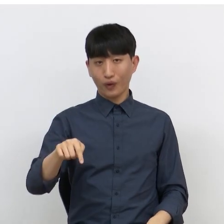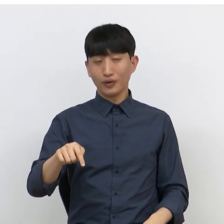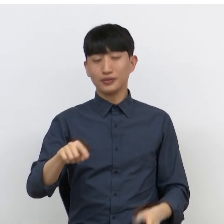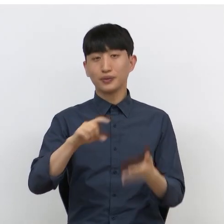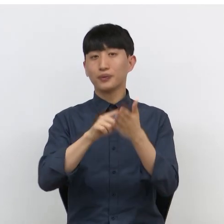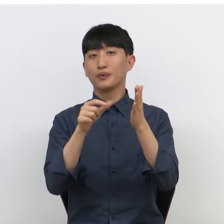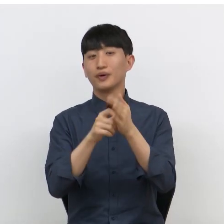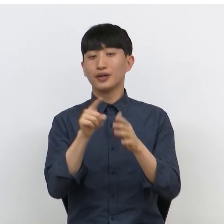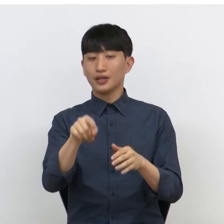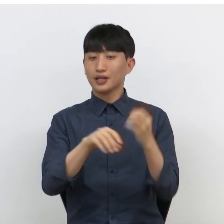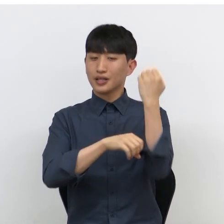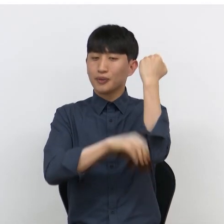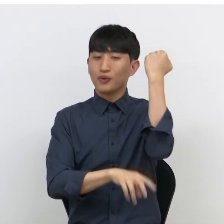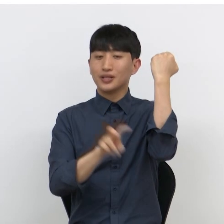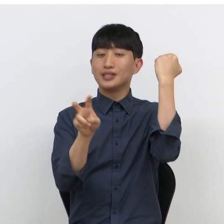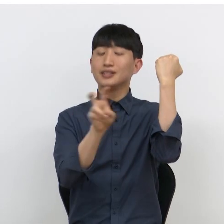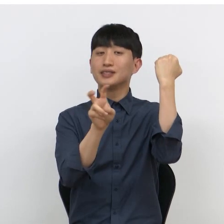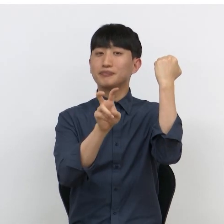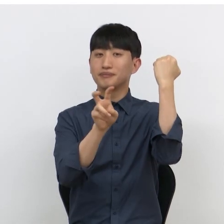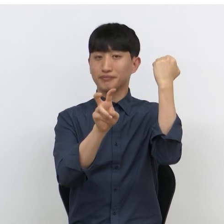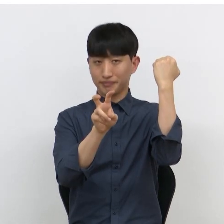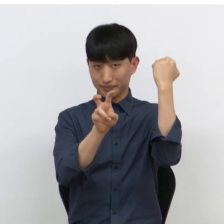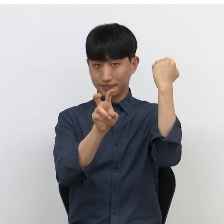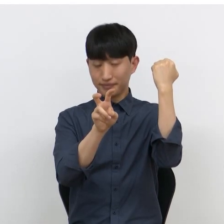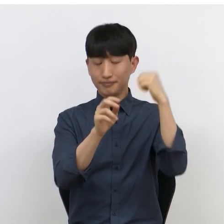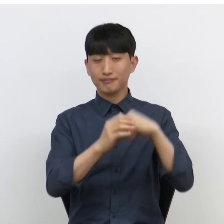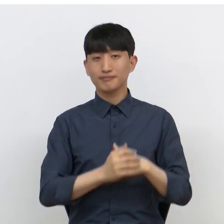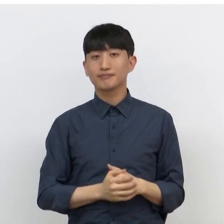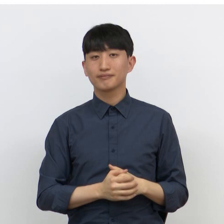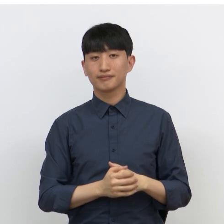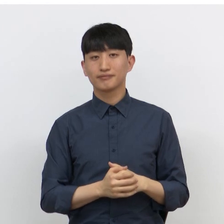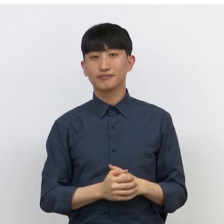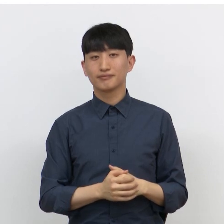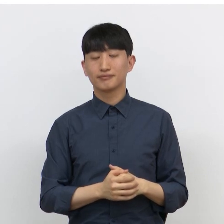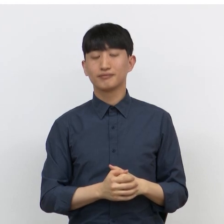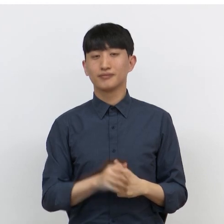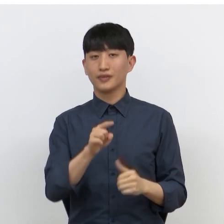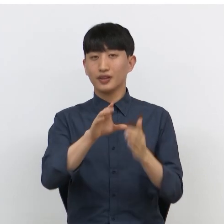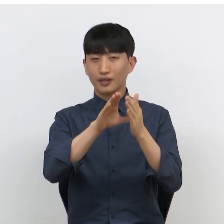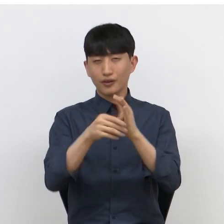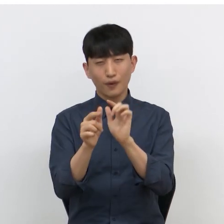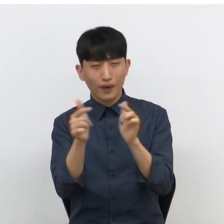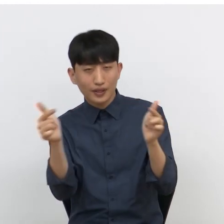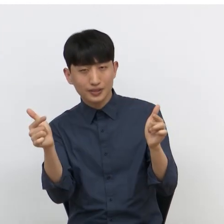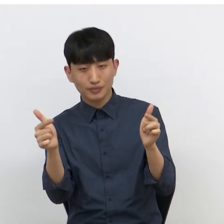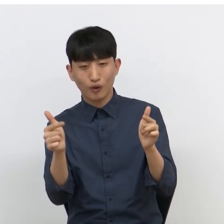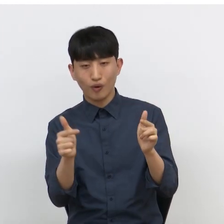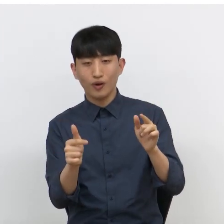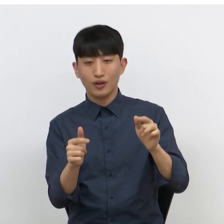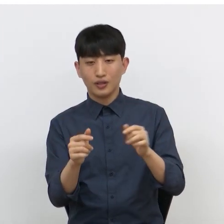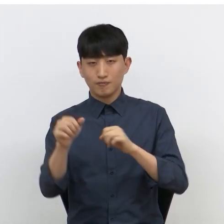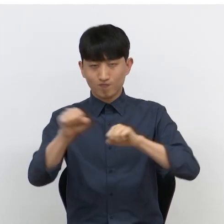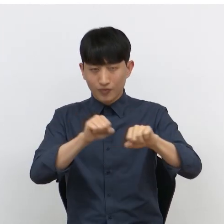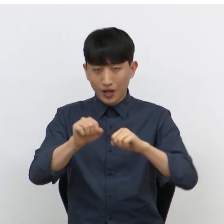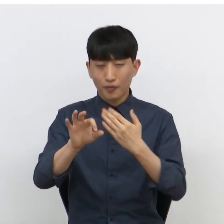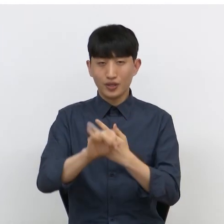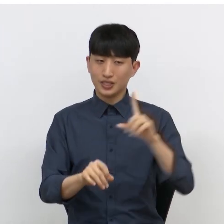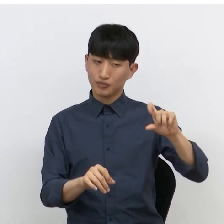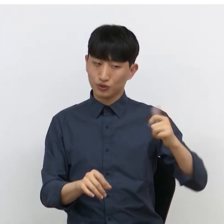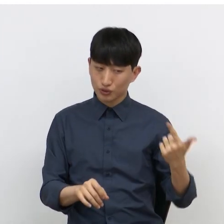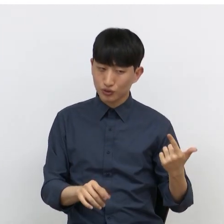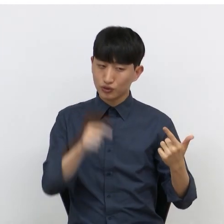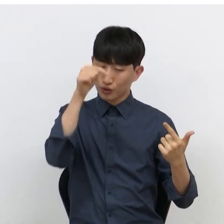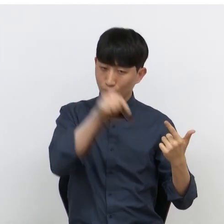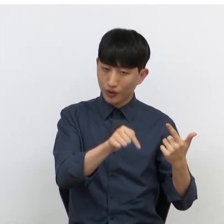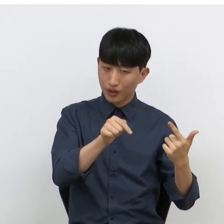기본이 20으로 돼 있습니다. 여기에서 우리가 다른 여러 가지 걸 하게 되면 뭐 16으로 줄어들거나 뭐 24로